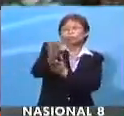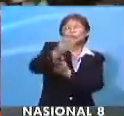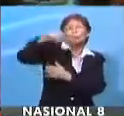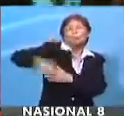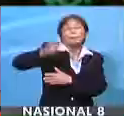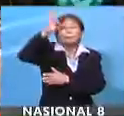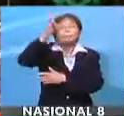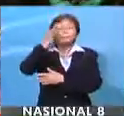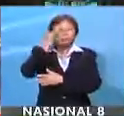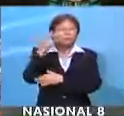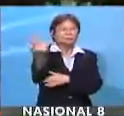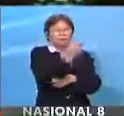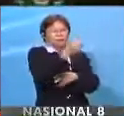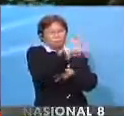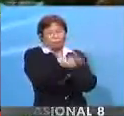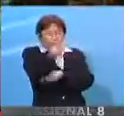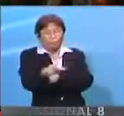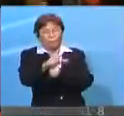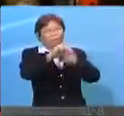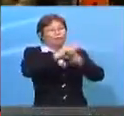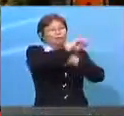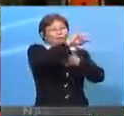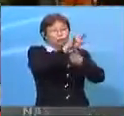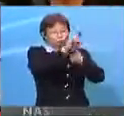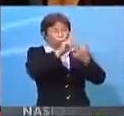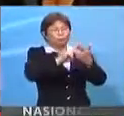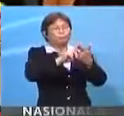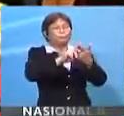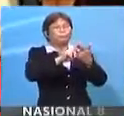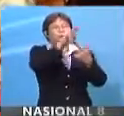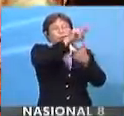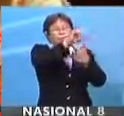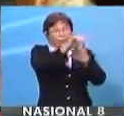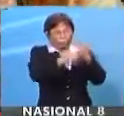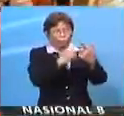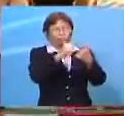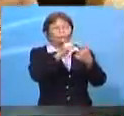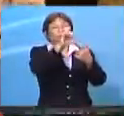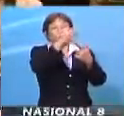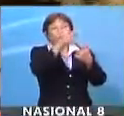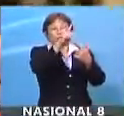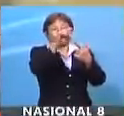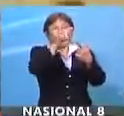persekutuan tiga individu itu mohamadzaili Mohamad khamis 26 tahun